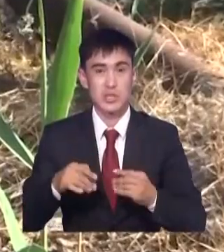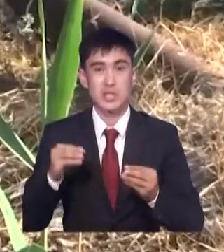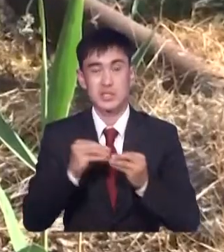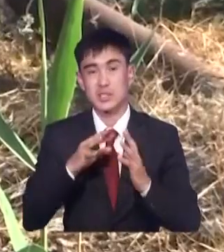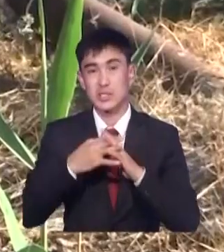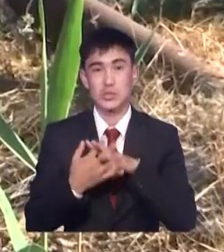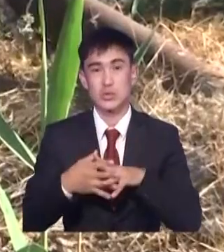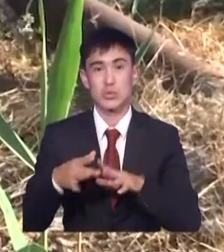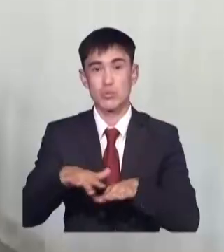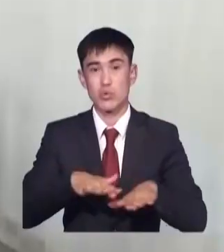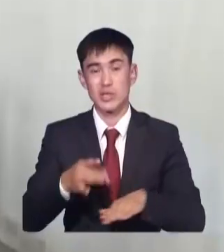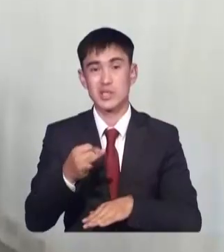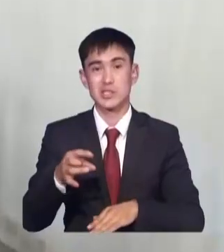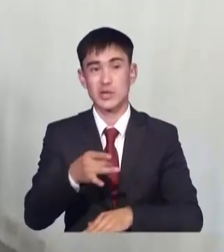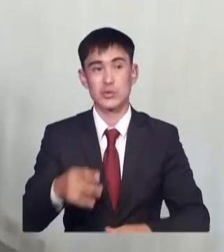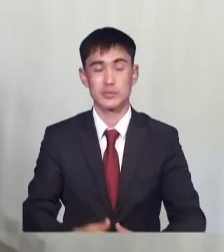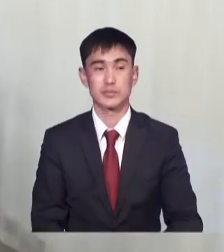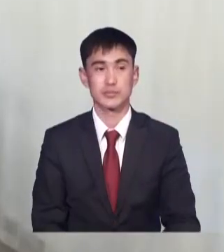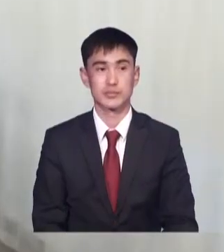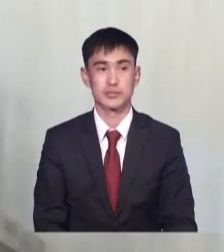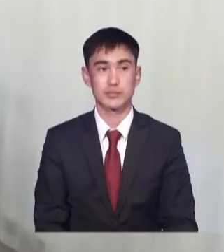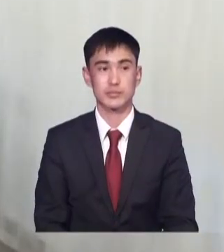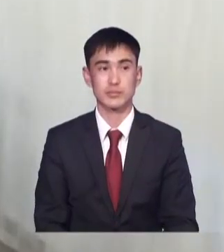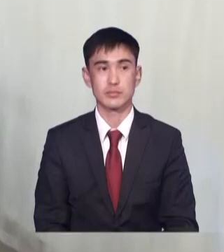пунктов Илийского района.